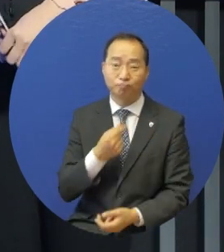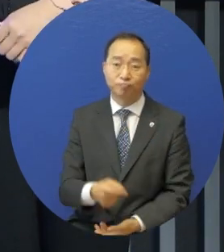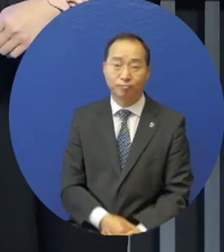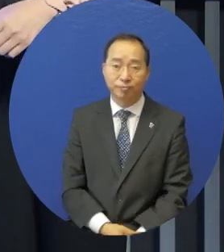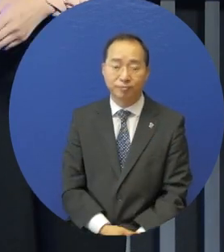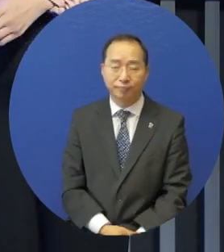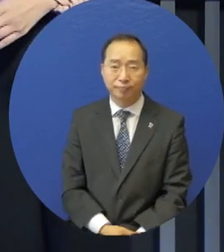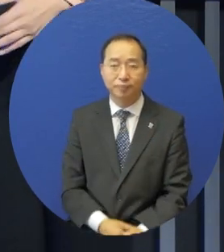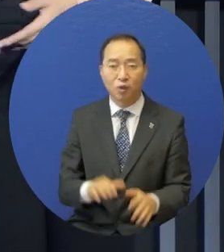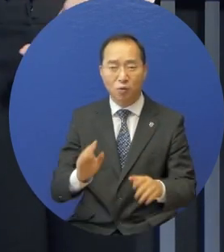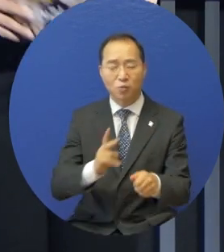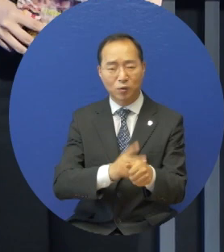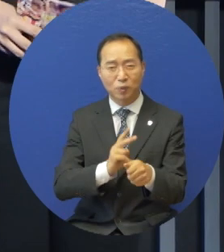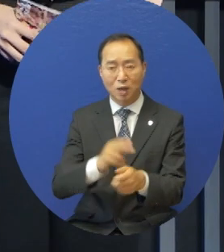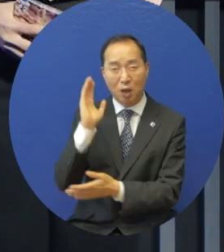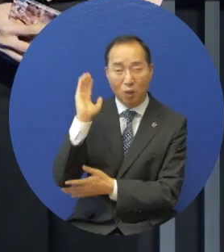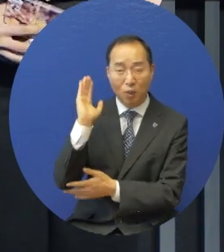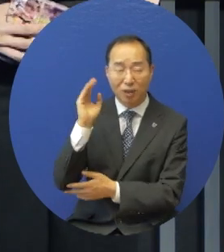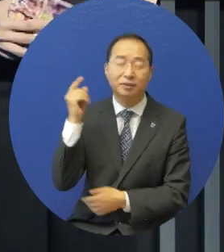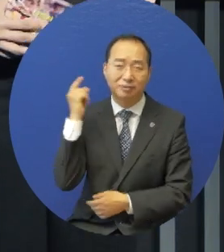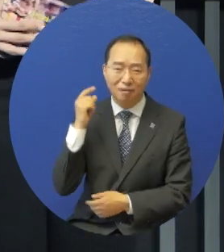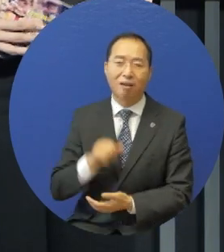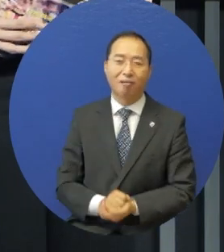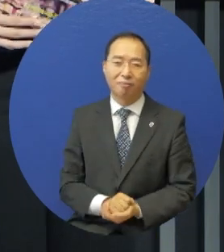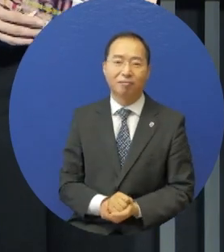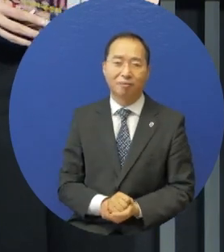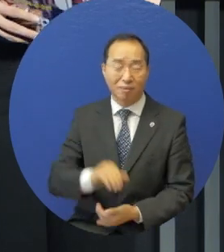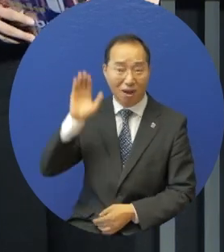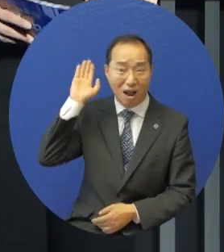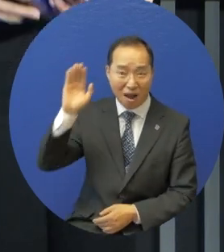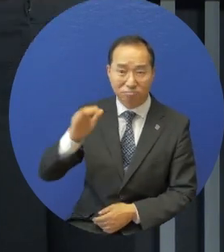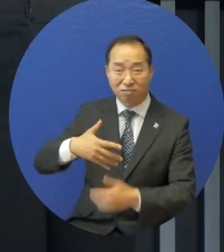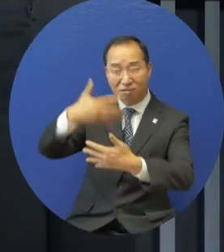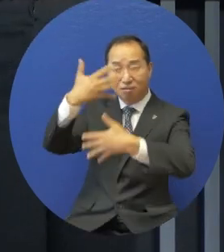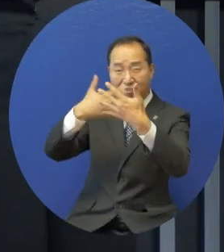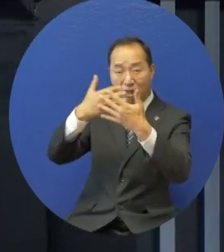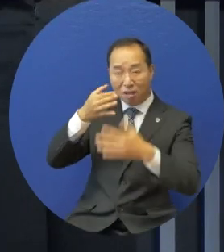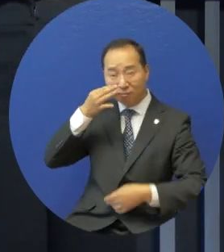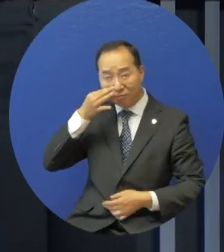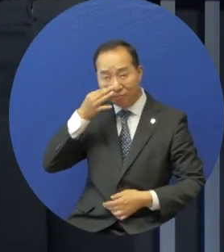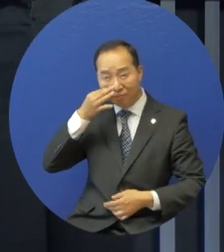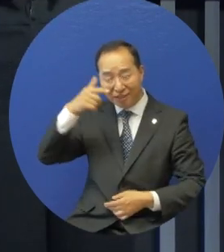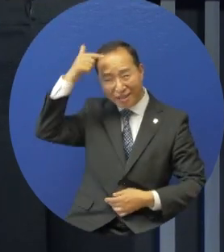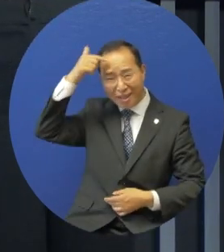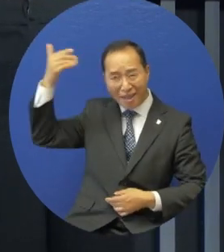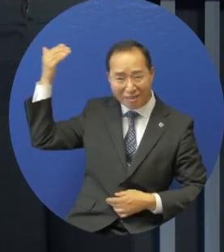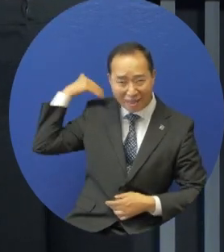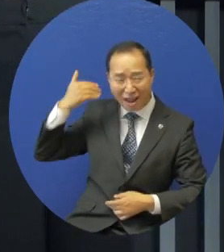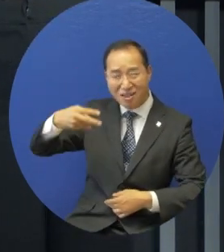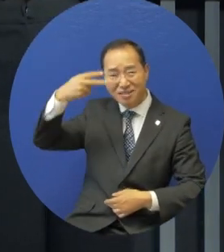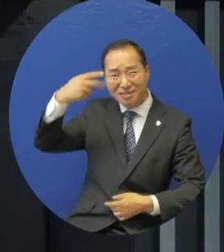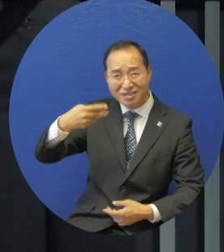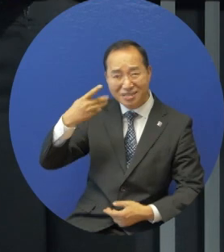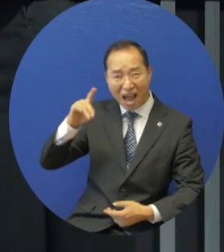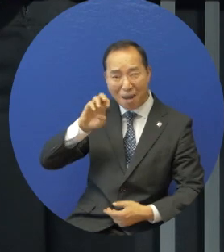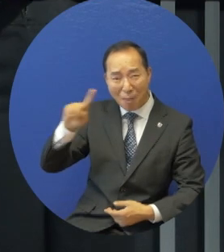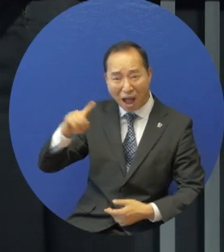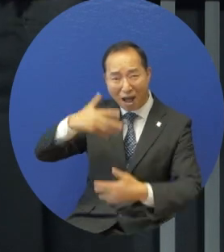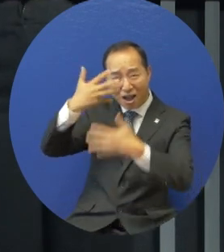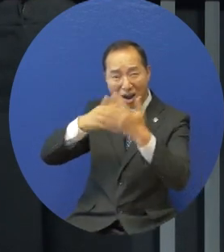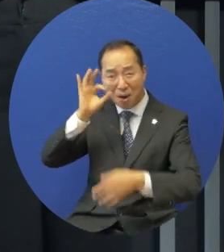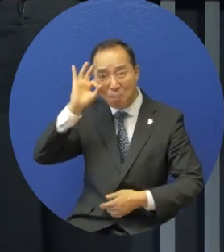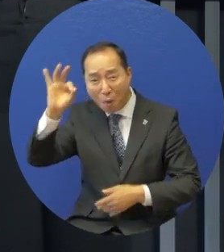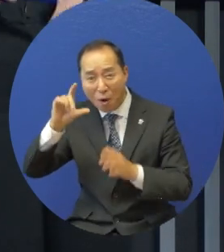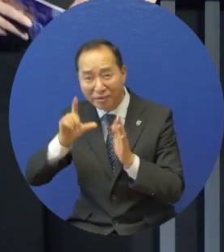추천합니다. 네. 오늘 교수님의 강연을 듣고 나니까 앞으로는 사극을 볼 때도 아니면 조선시대 관련한 이야기를 들을